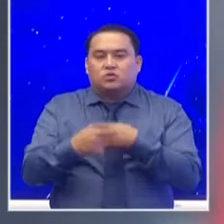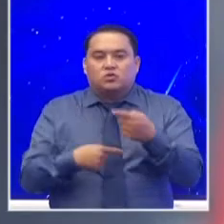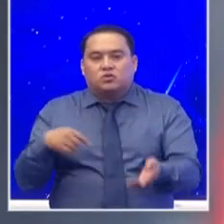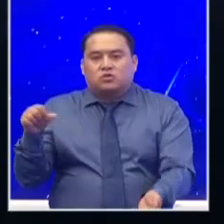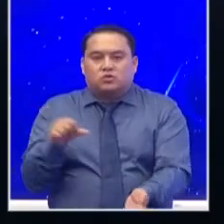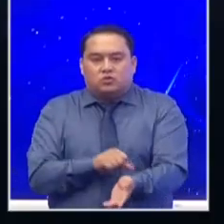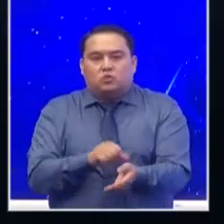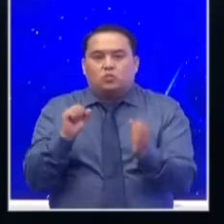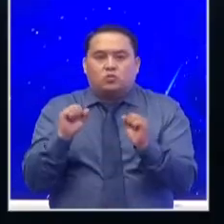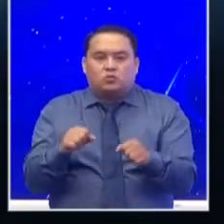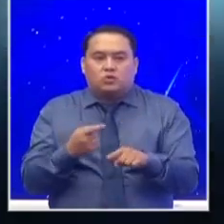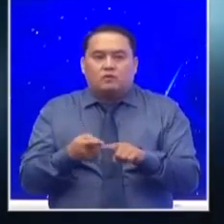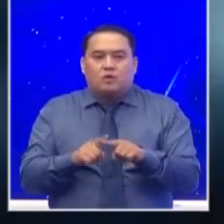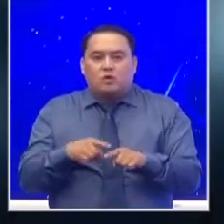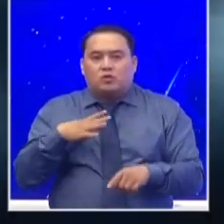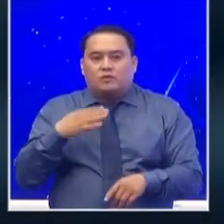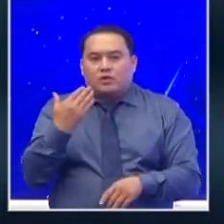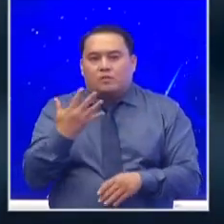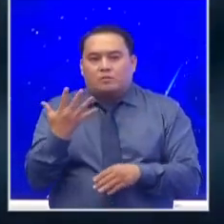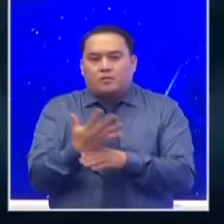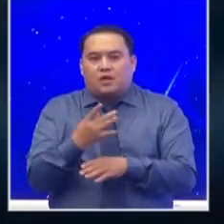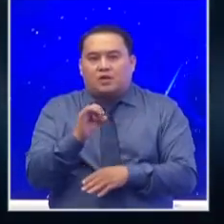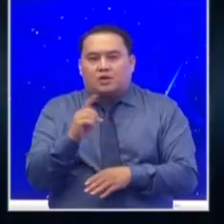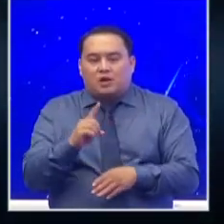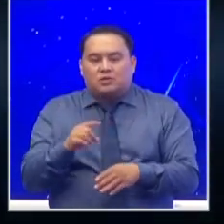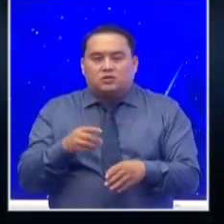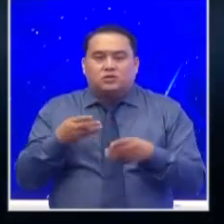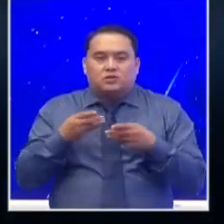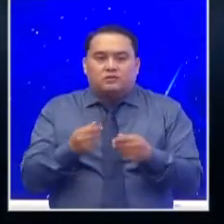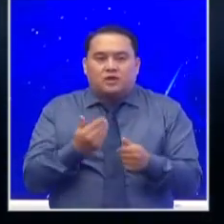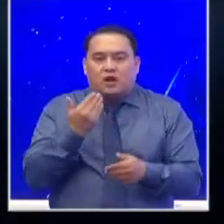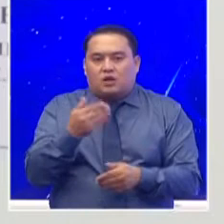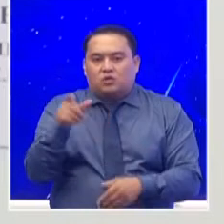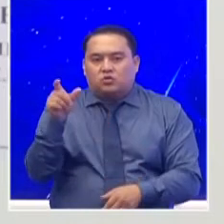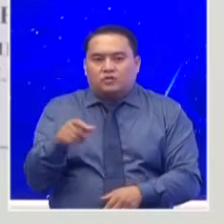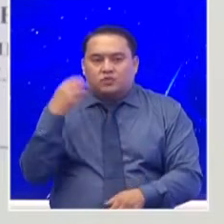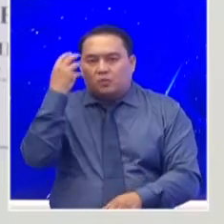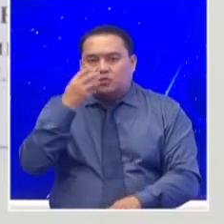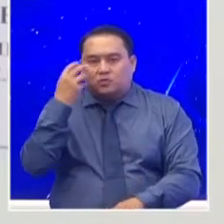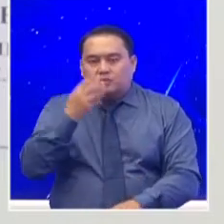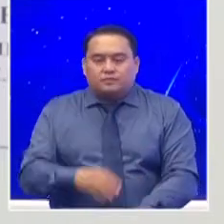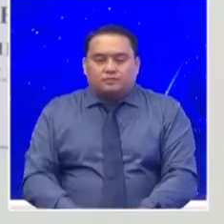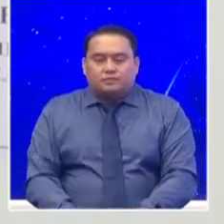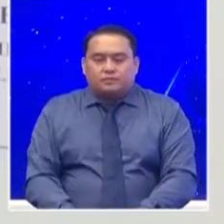В целом, действие синтетических веществ в 5 раз выше, чем у марихуаны и гашиша.